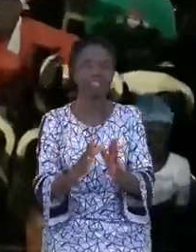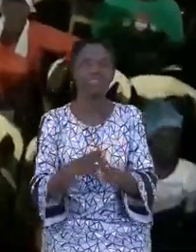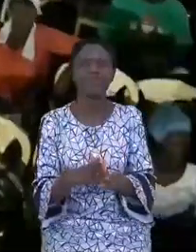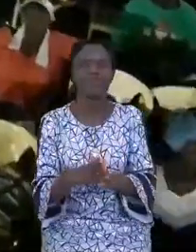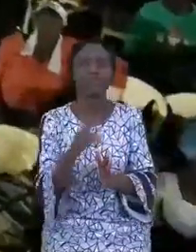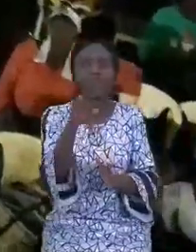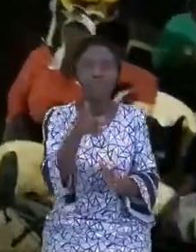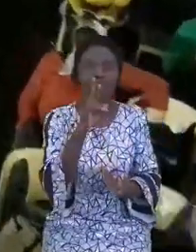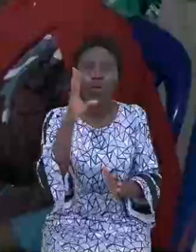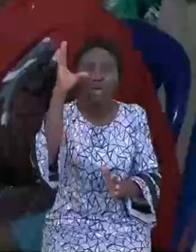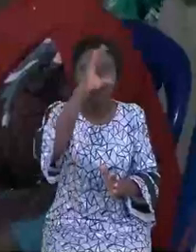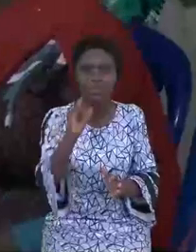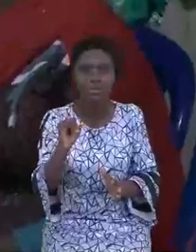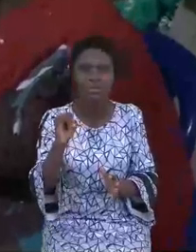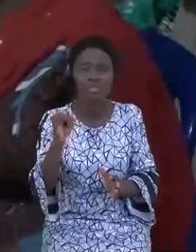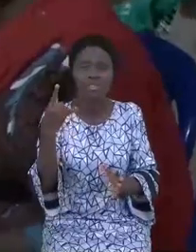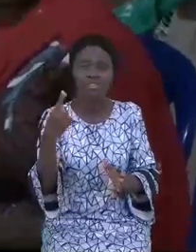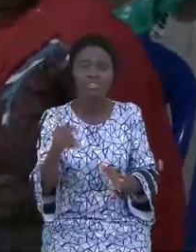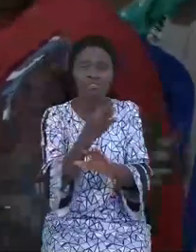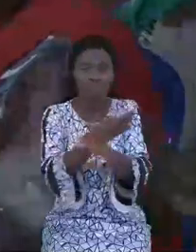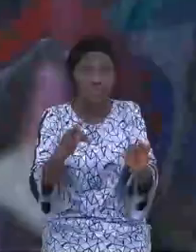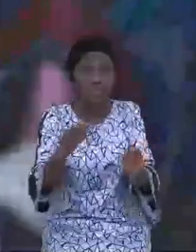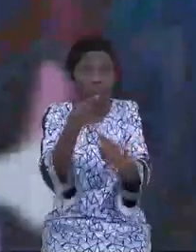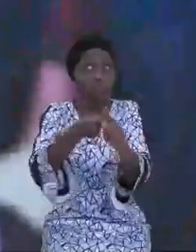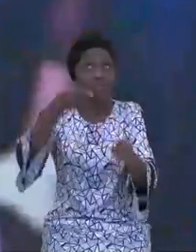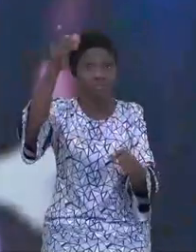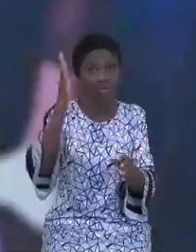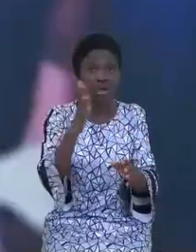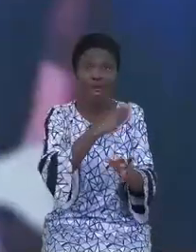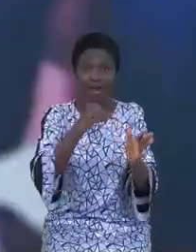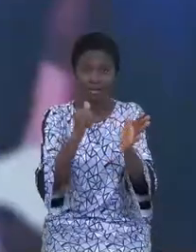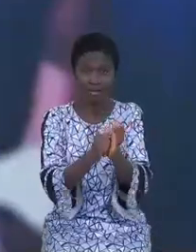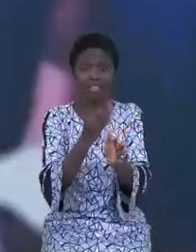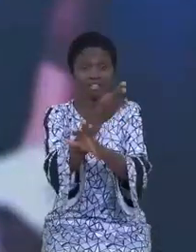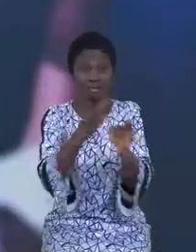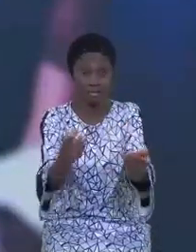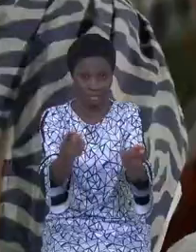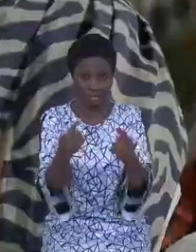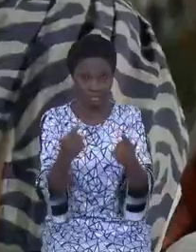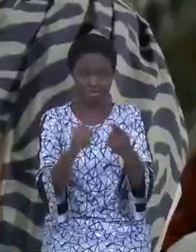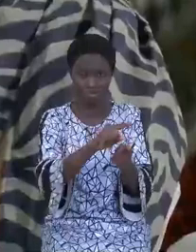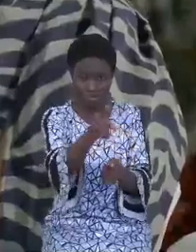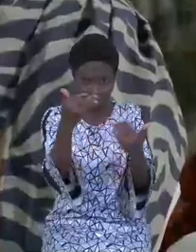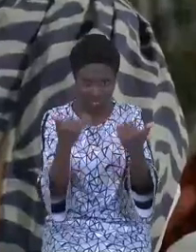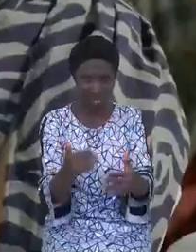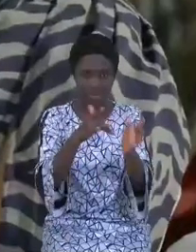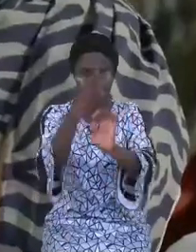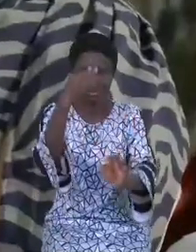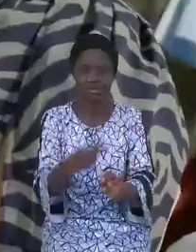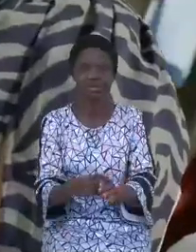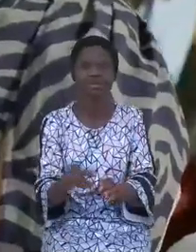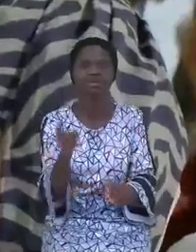la liberté, tu cherches la liberté. Et cette liberté te parviendra maintenant. Où